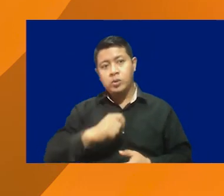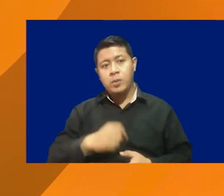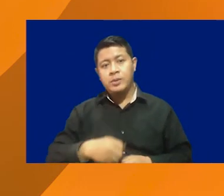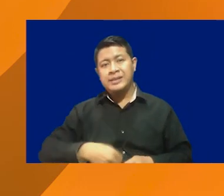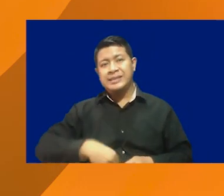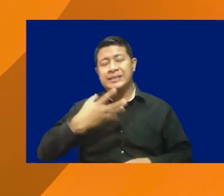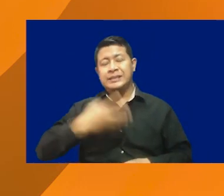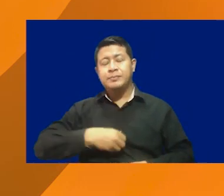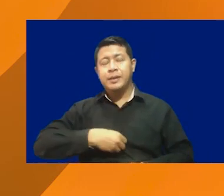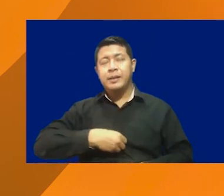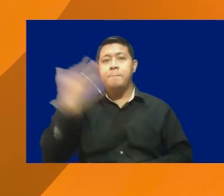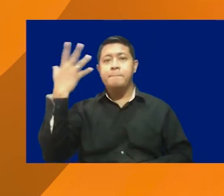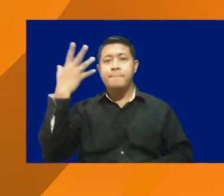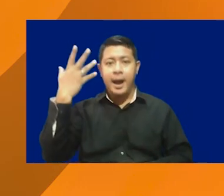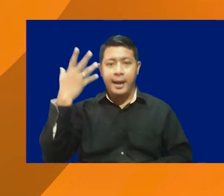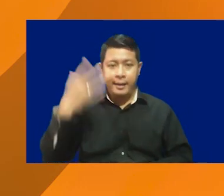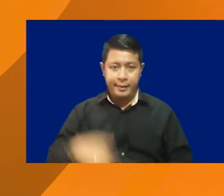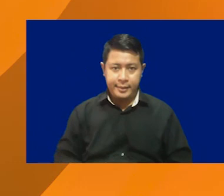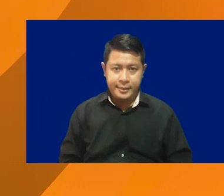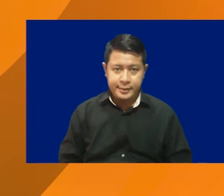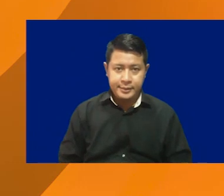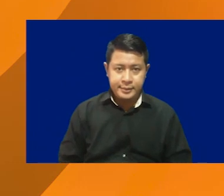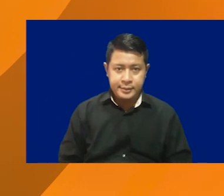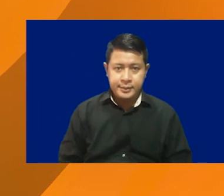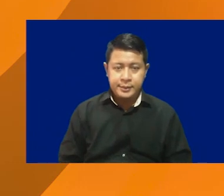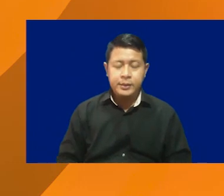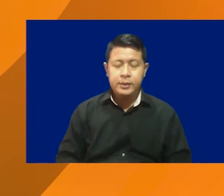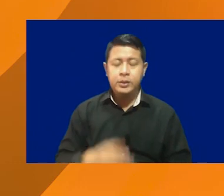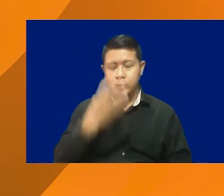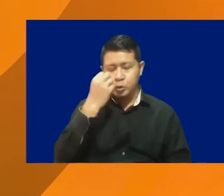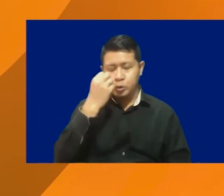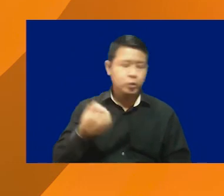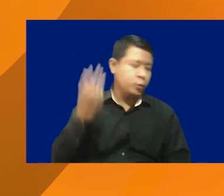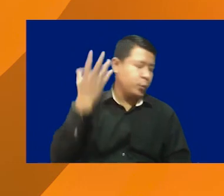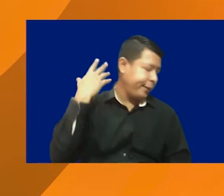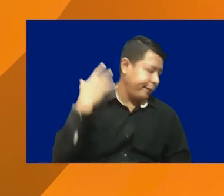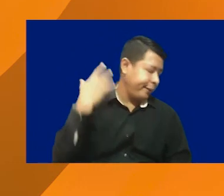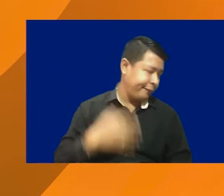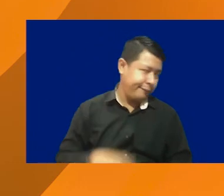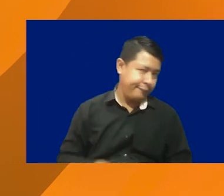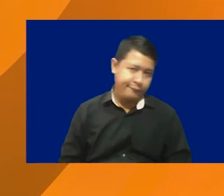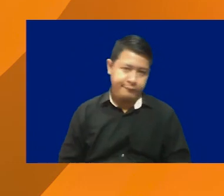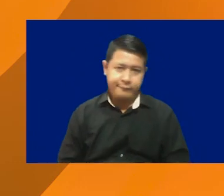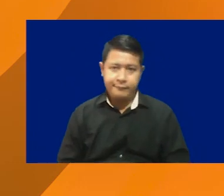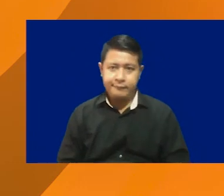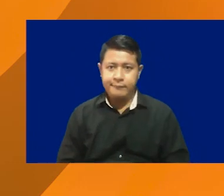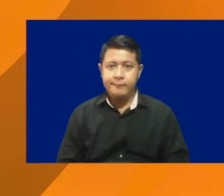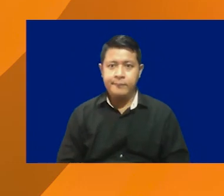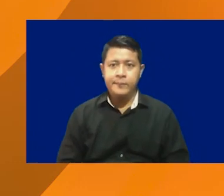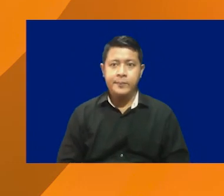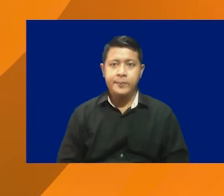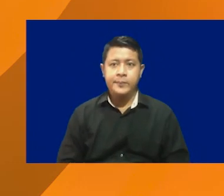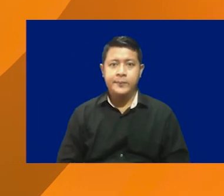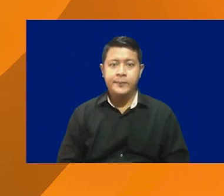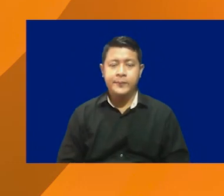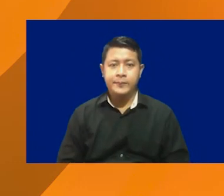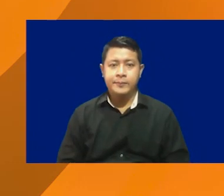orang dewasa atau orang tua itu menjadi cepat emosi. Akhirnya cuek, acuh tak